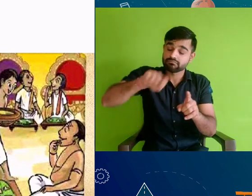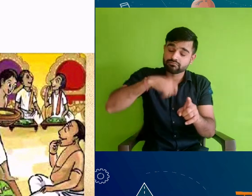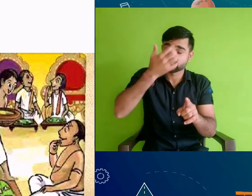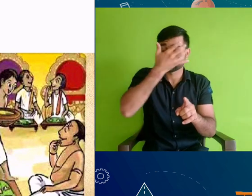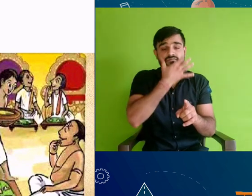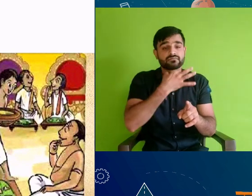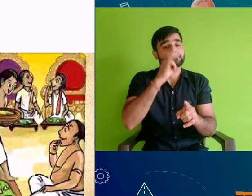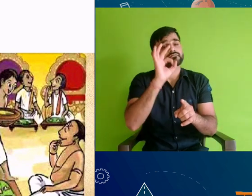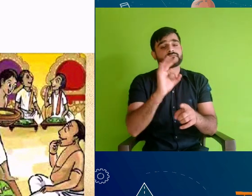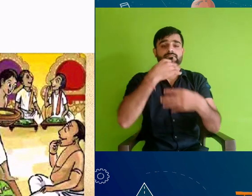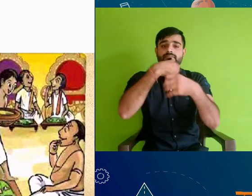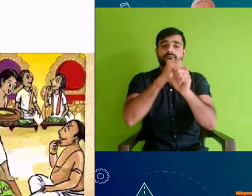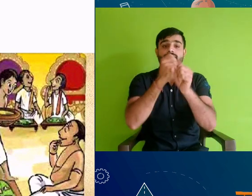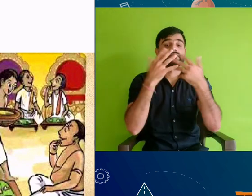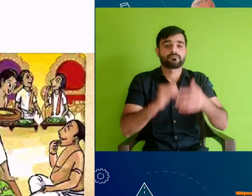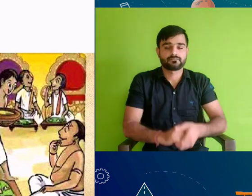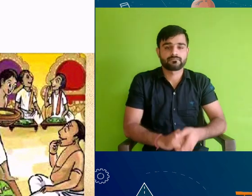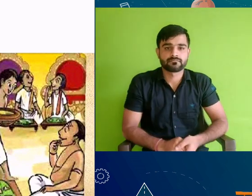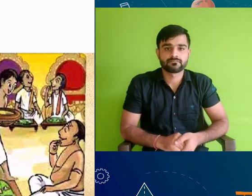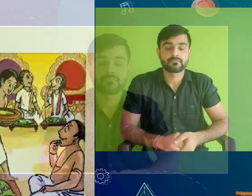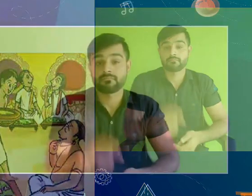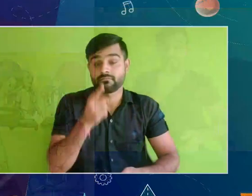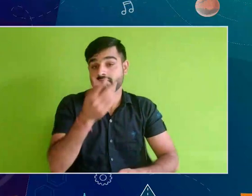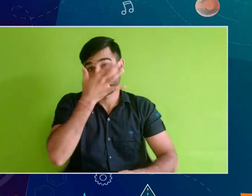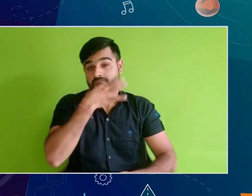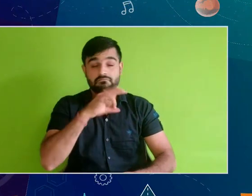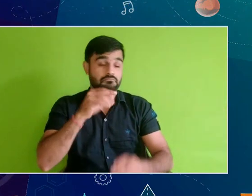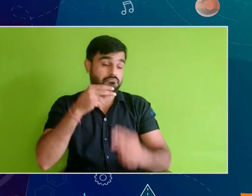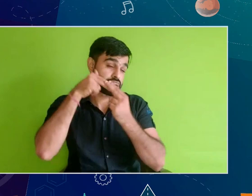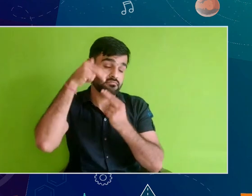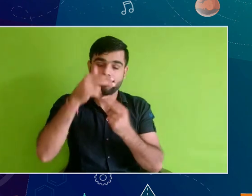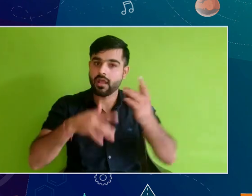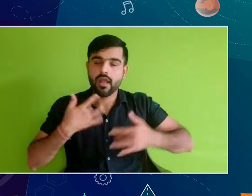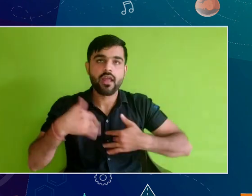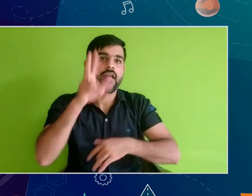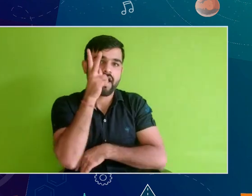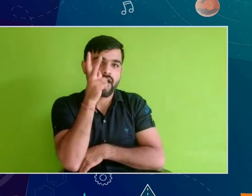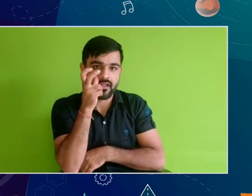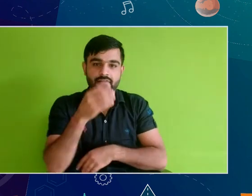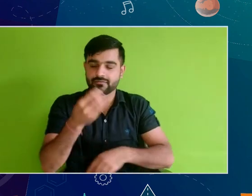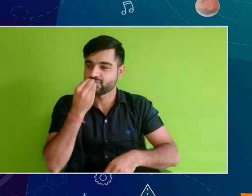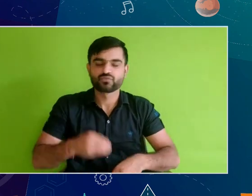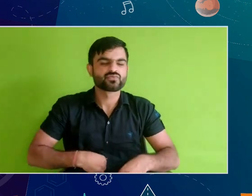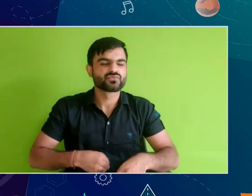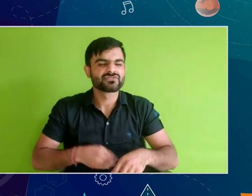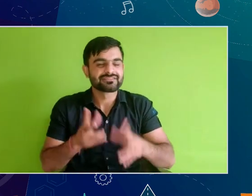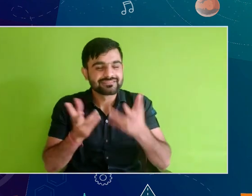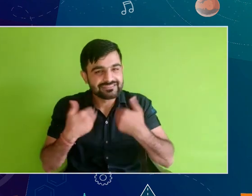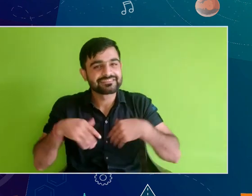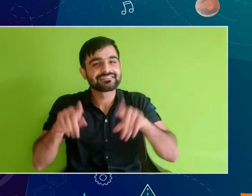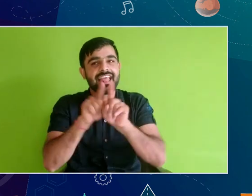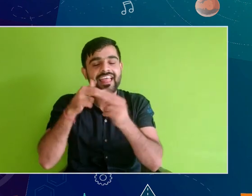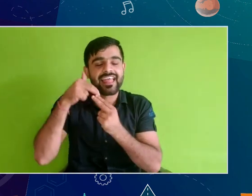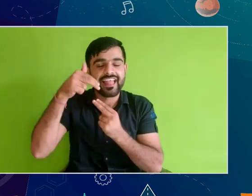दिया. ब्यूटीफुल, दैट वॉज द ब्यूटीफुल स्टोरी. और बड़ा मजा आया सुन के. खैर, भूख भी लग गई जिस तरीके से आपने इस कहानी को सुनाया, बताया जिस तरीके से वो बनी